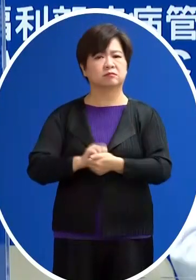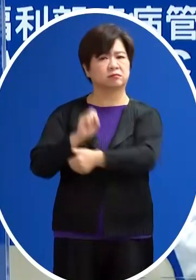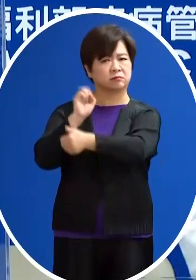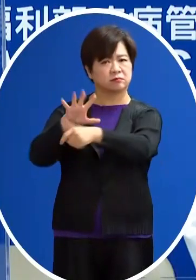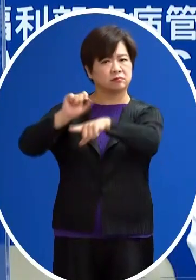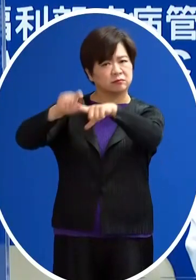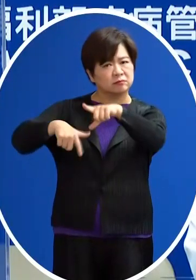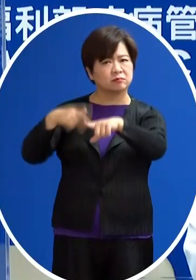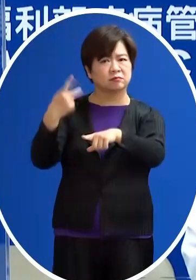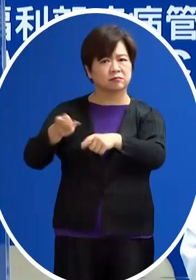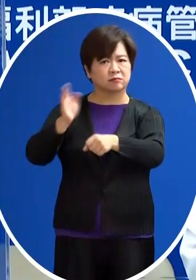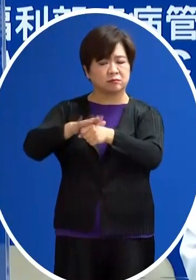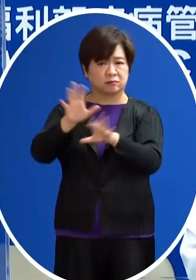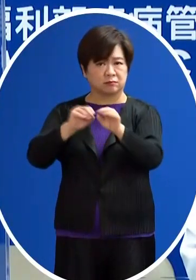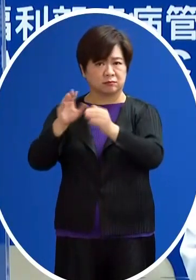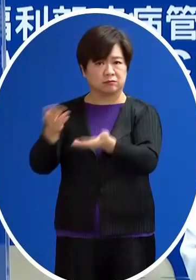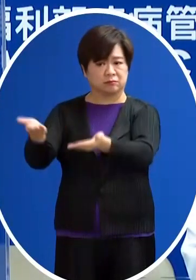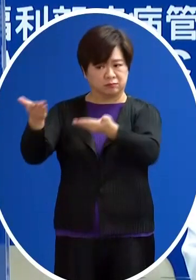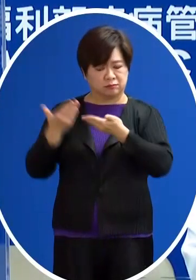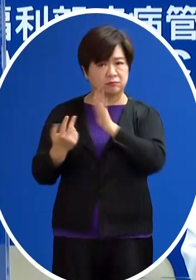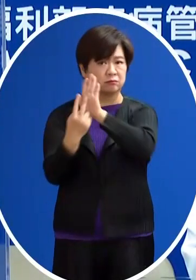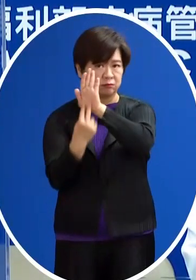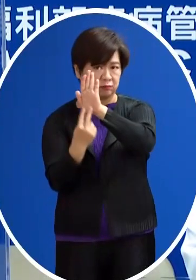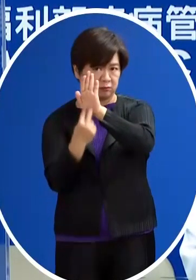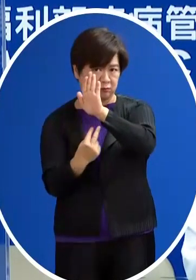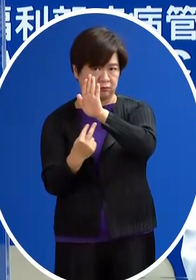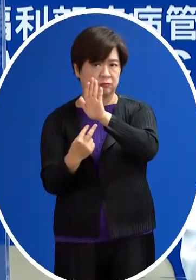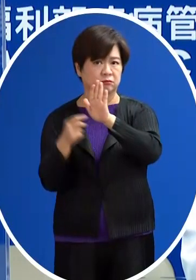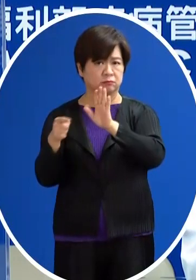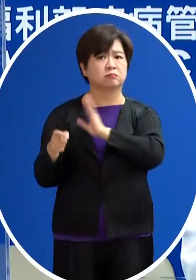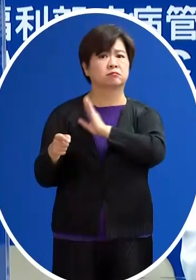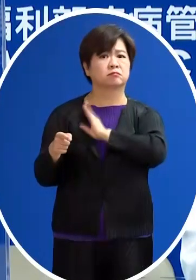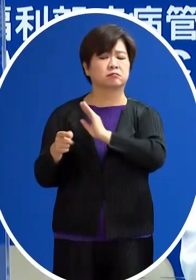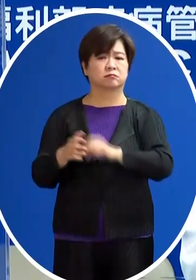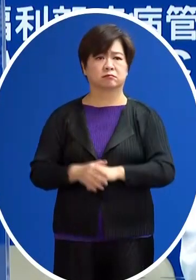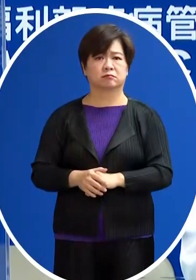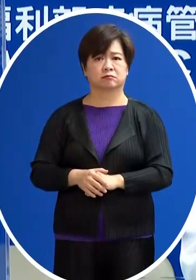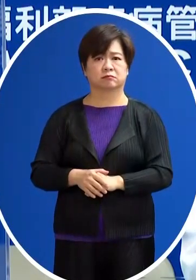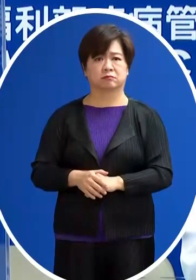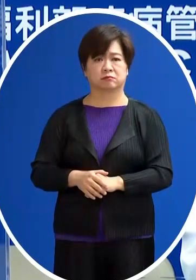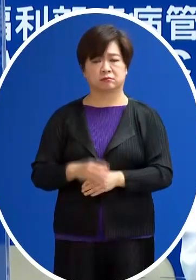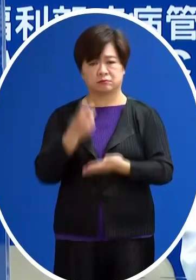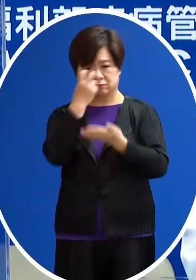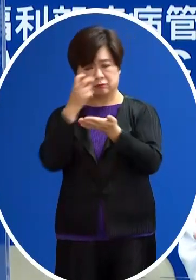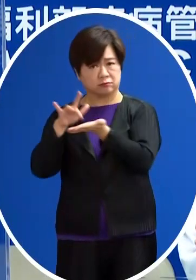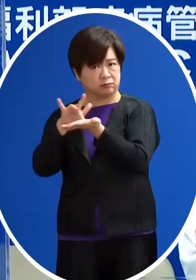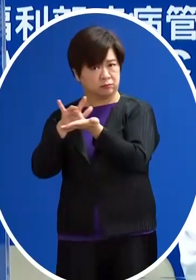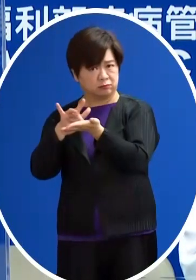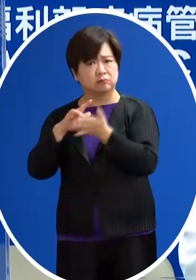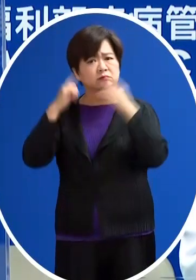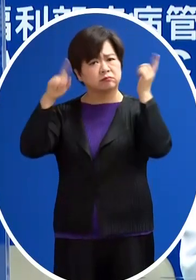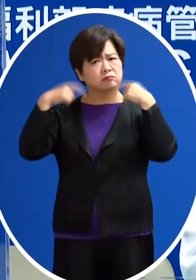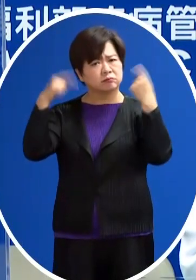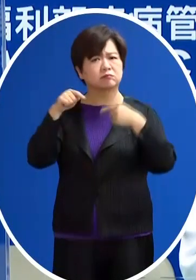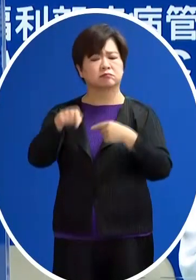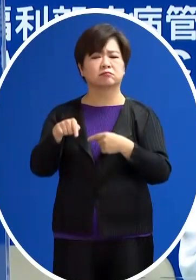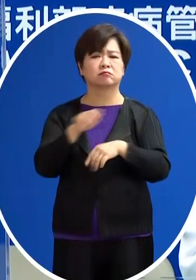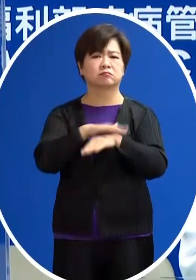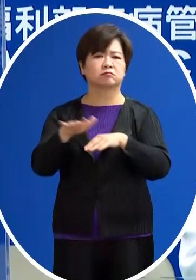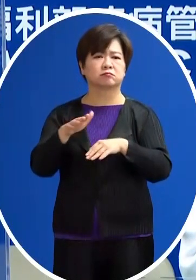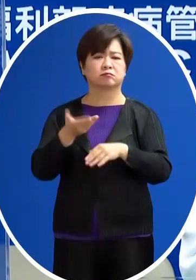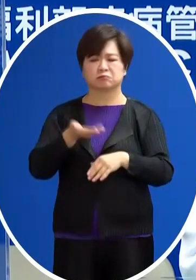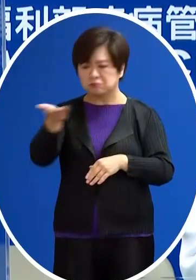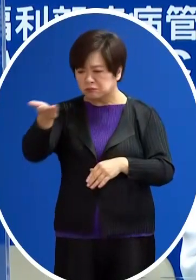商要提出相关的资料说明。好，所以任何的，这是在我们在审查药物里面经常可以看到的。